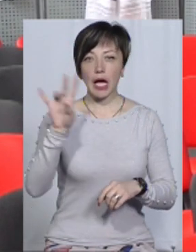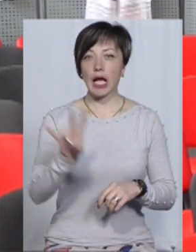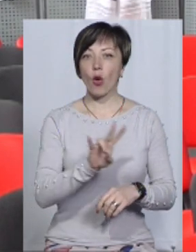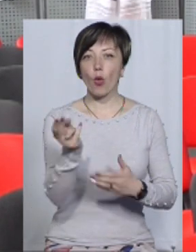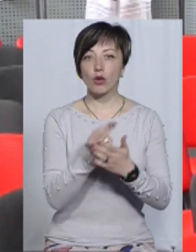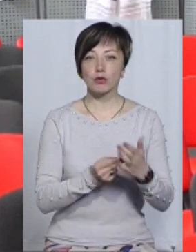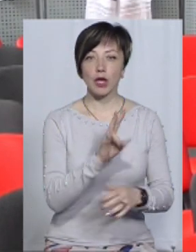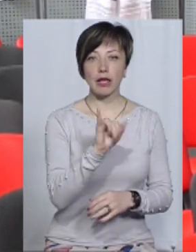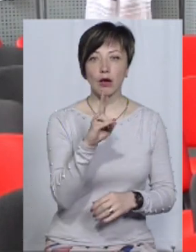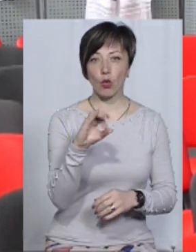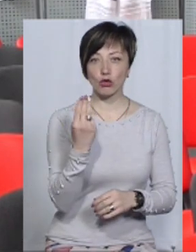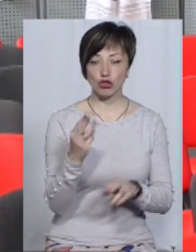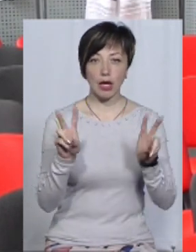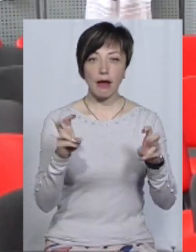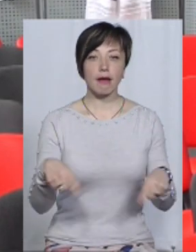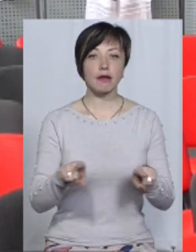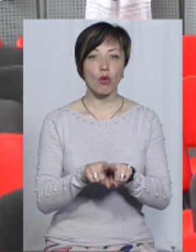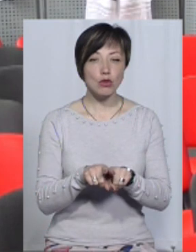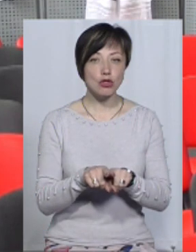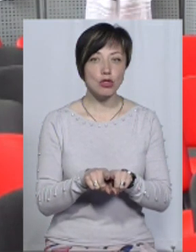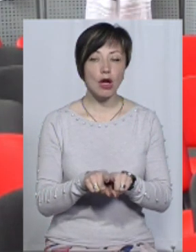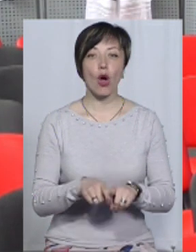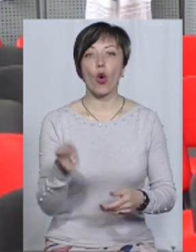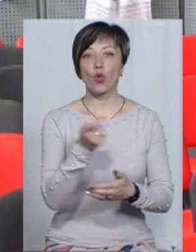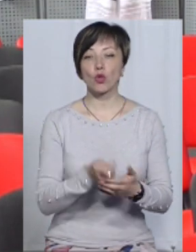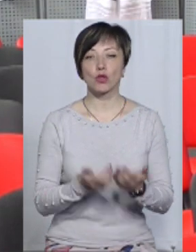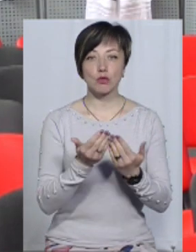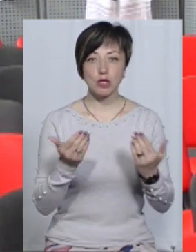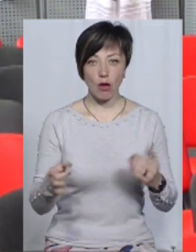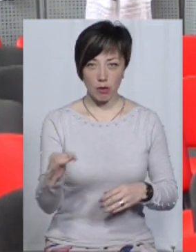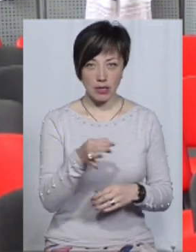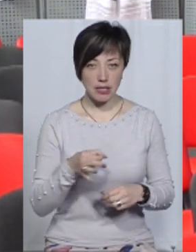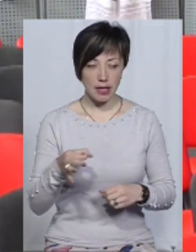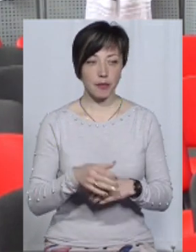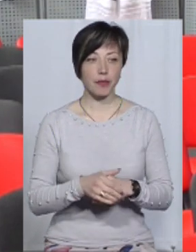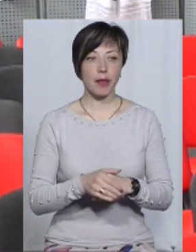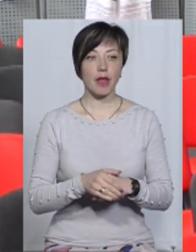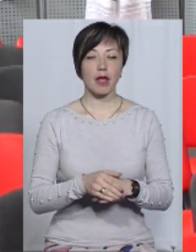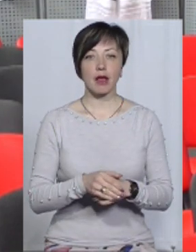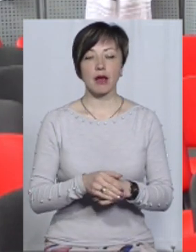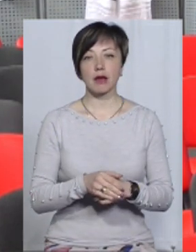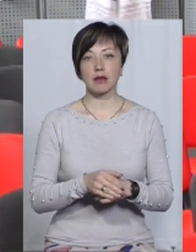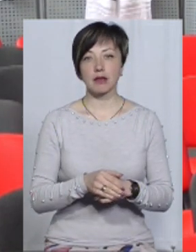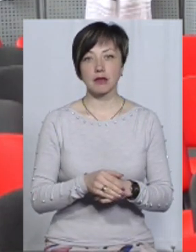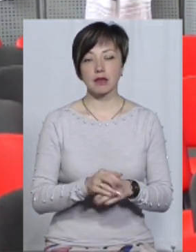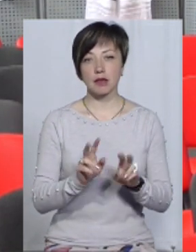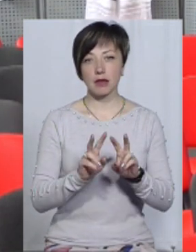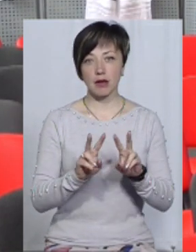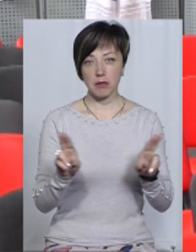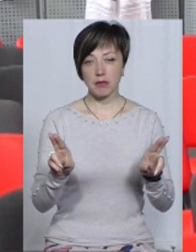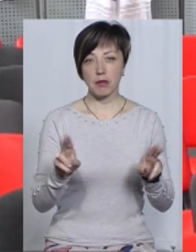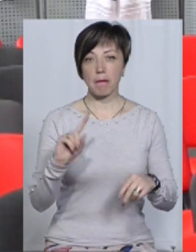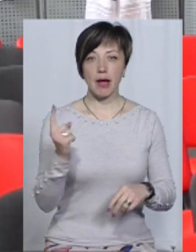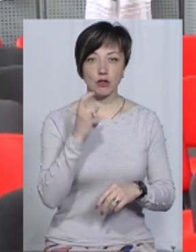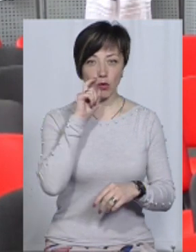іконопису «Нікош», також художній музей, обласний художній музей, який позиціонується як перший